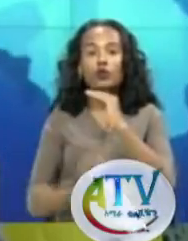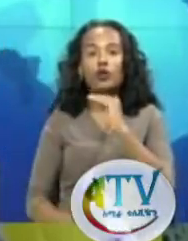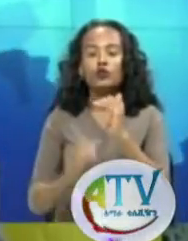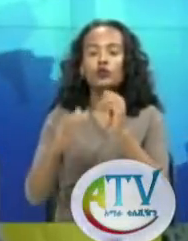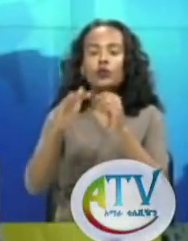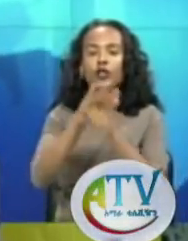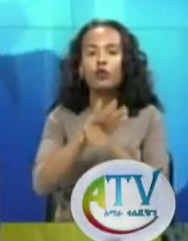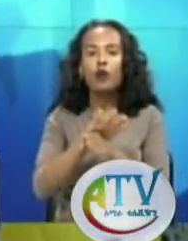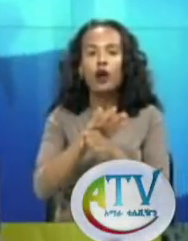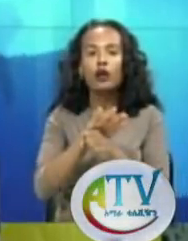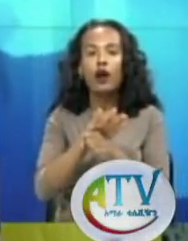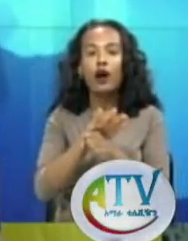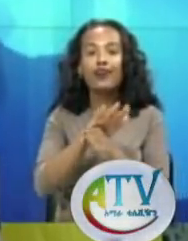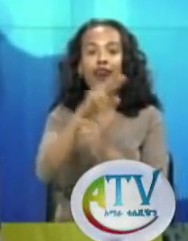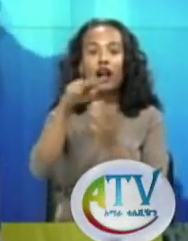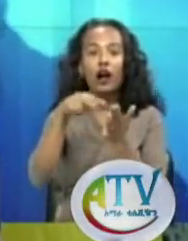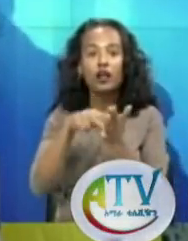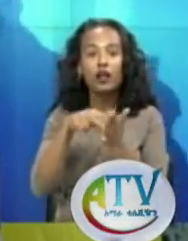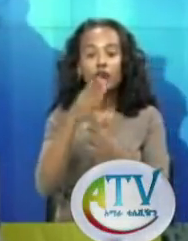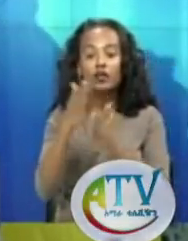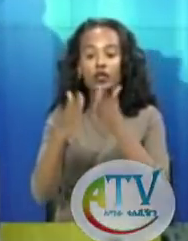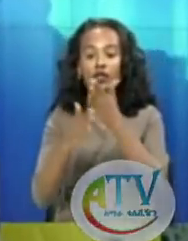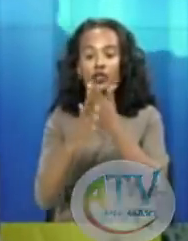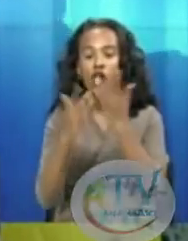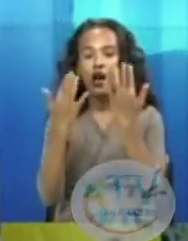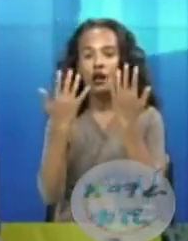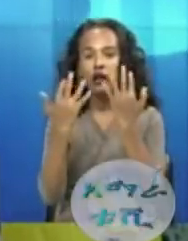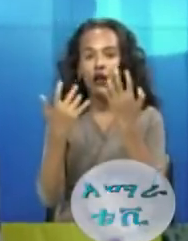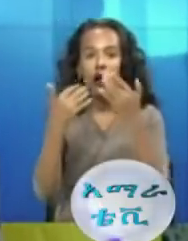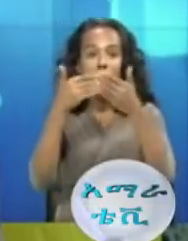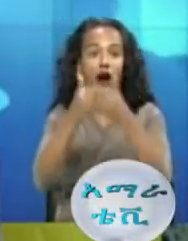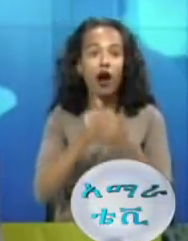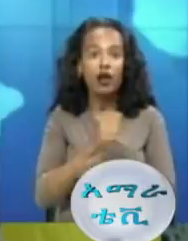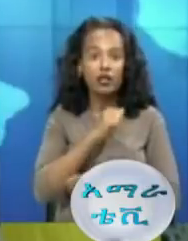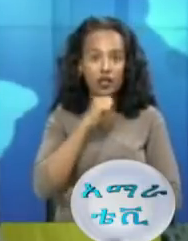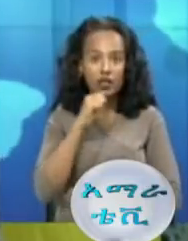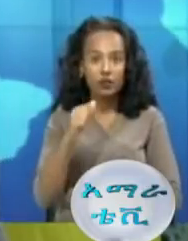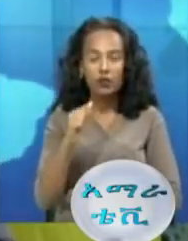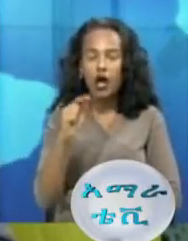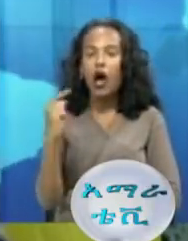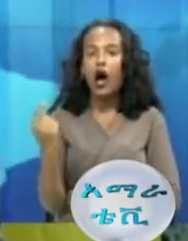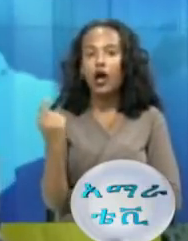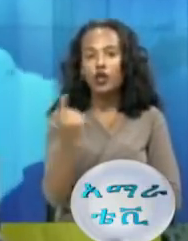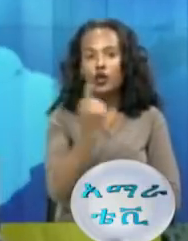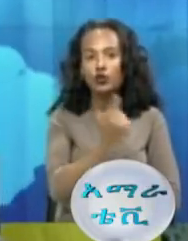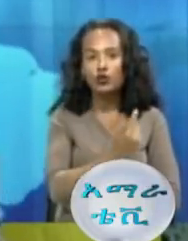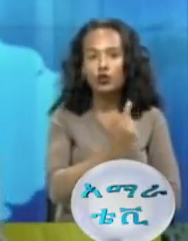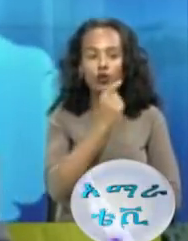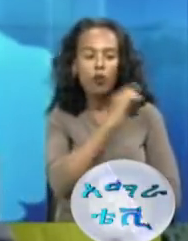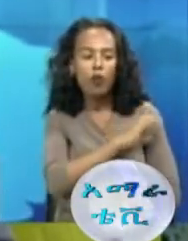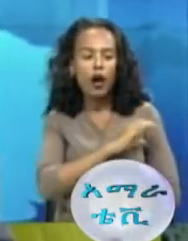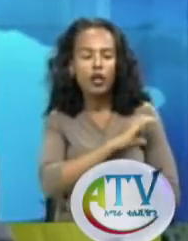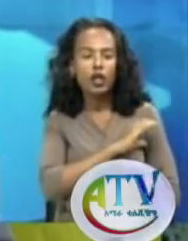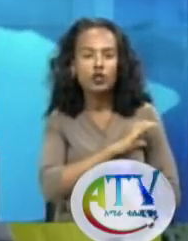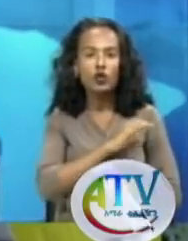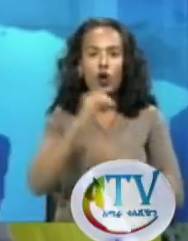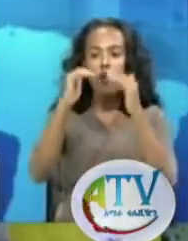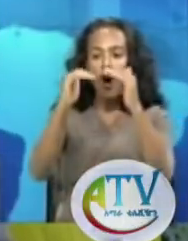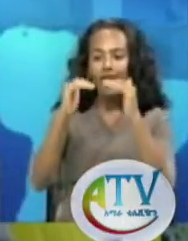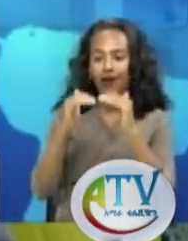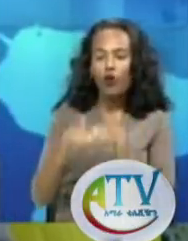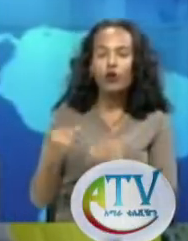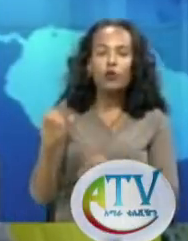በተሟላ ያቃናንበት ደረጃ ላይ ገና አልደረስንም። አንዳንዶቹም በባህሪያቸው መዋቅራዊ